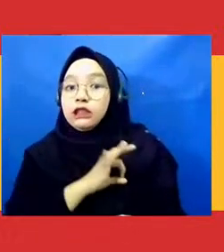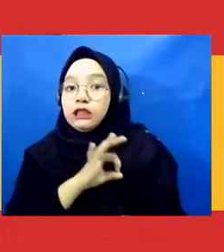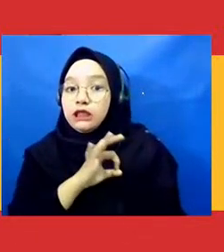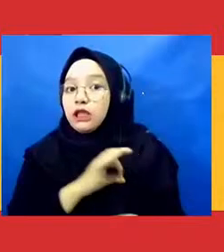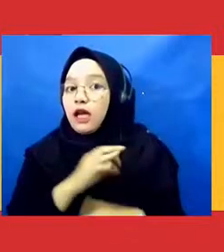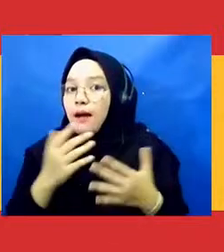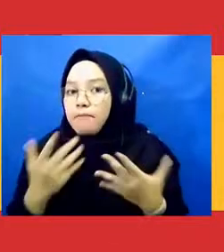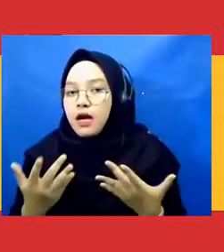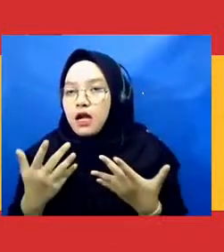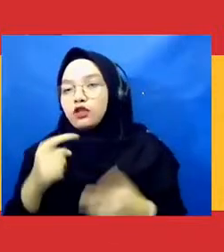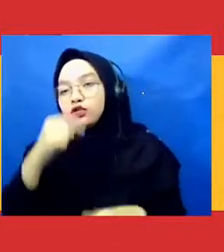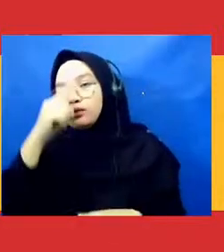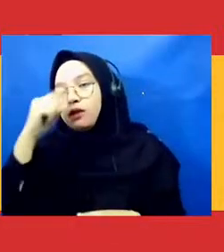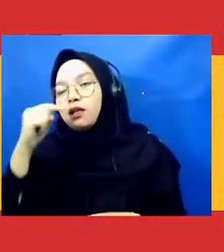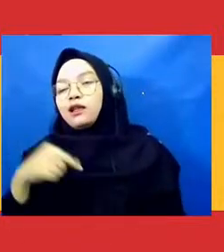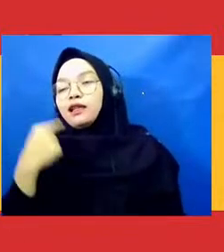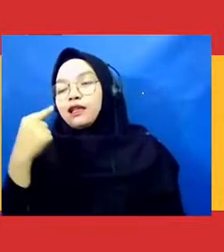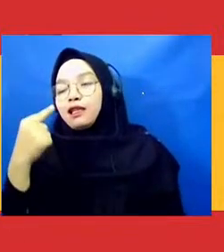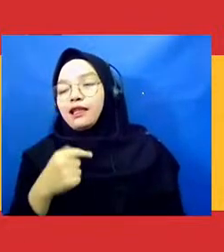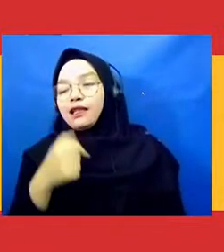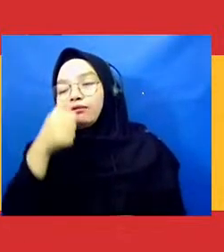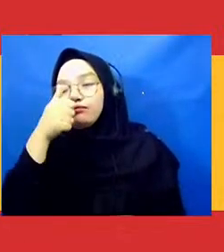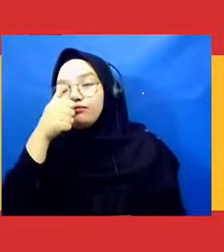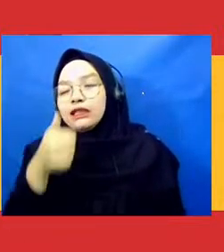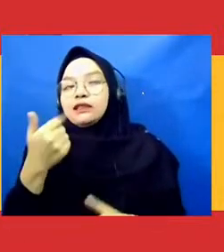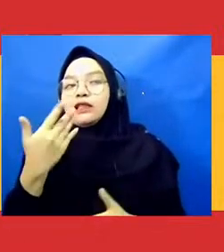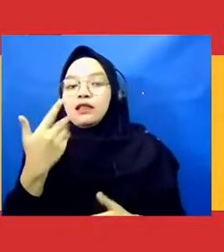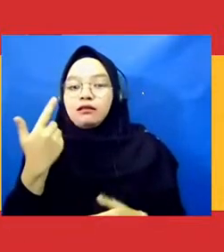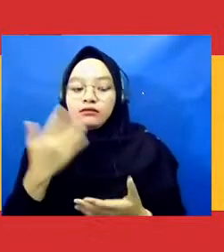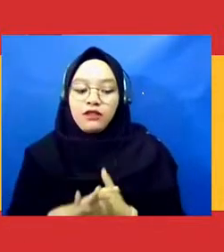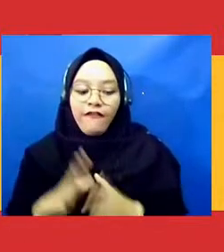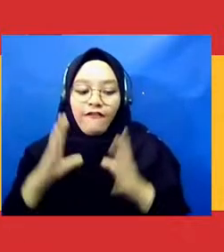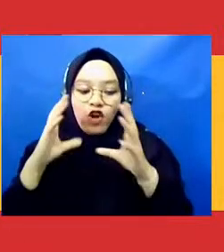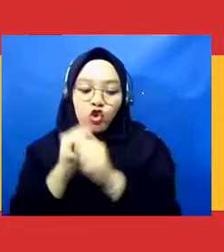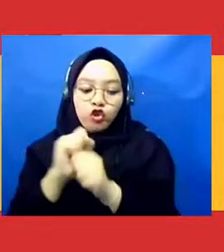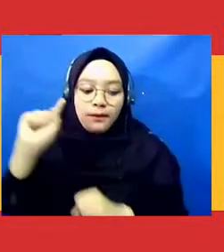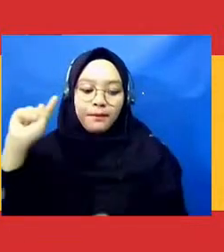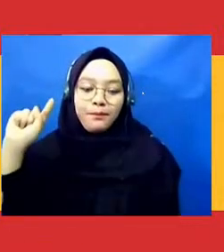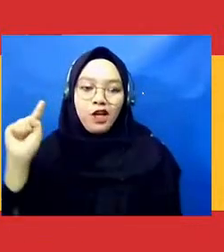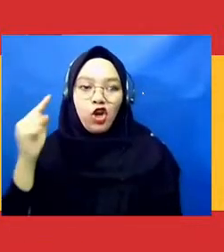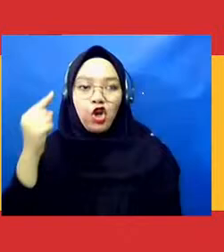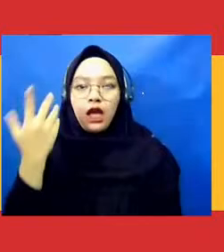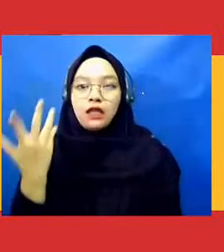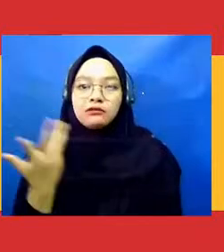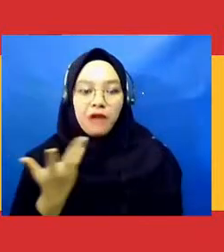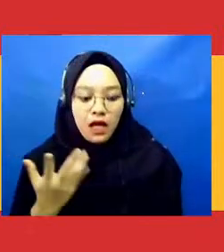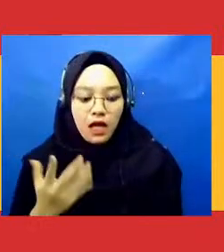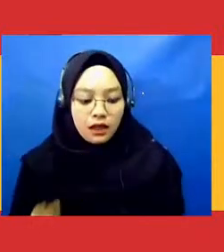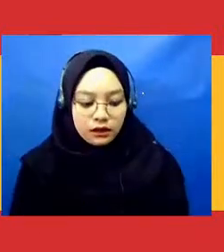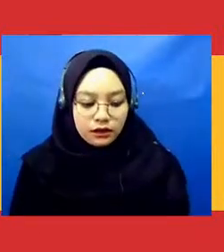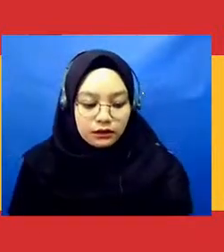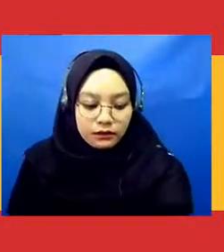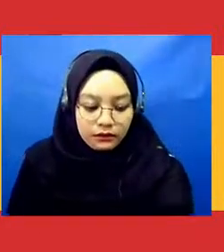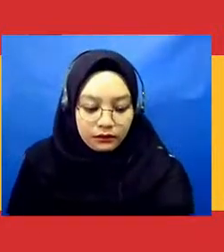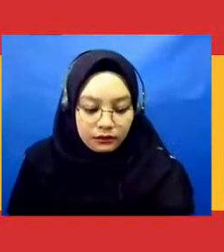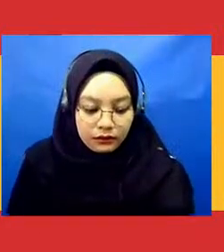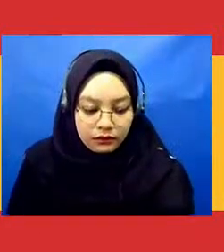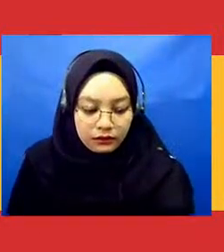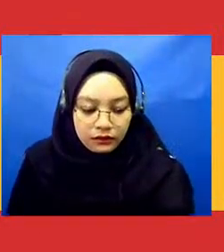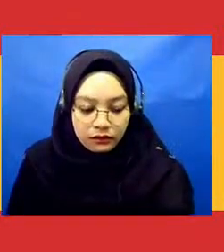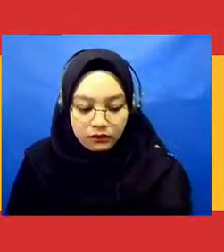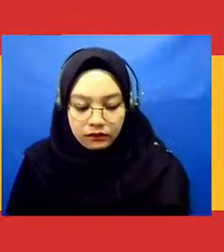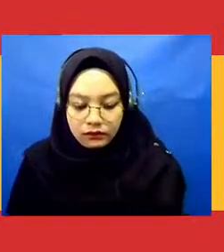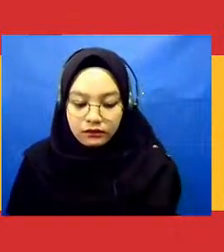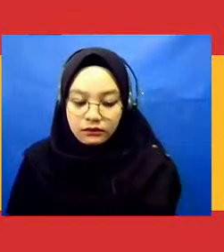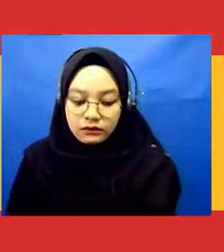bisa menentukan prioritas. Prioritas mana, program mana yang perlu